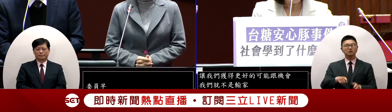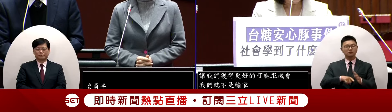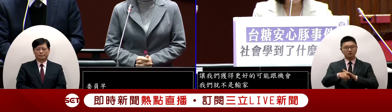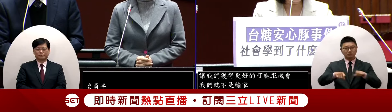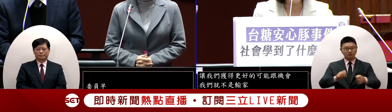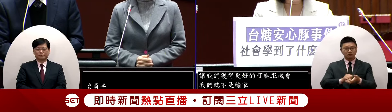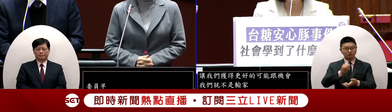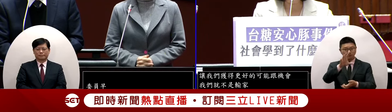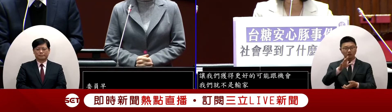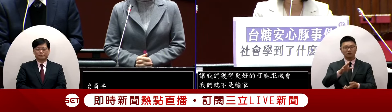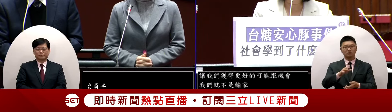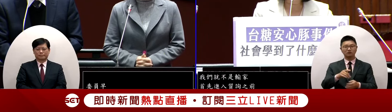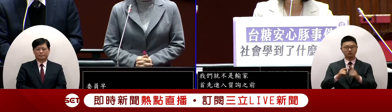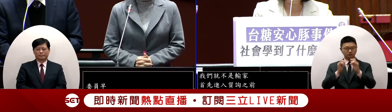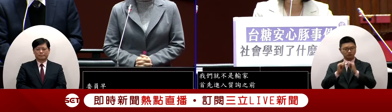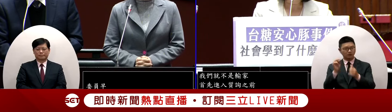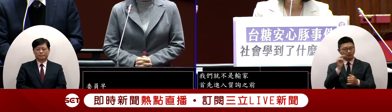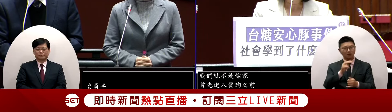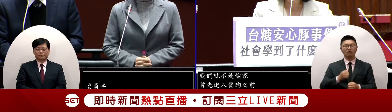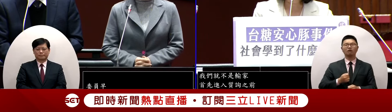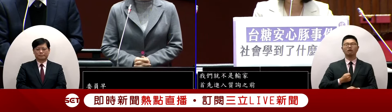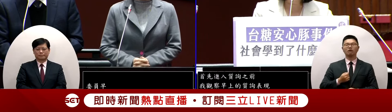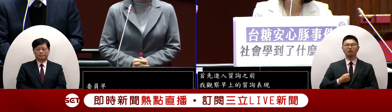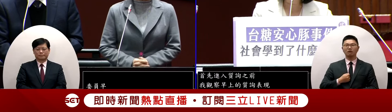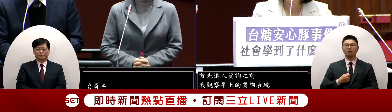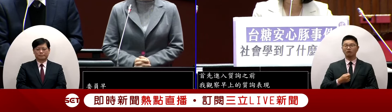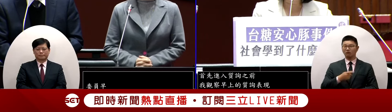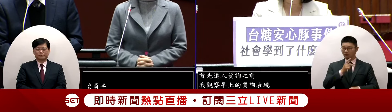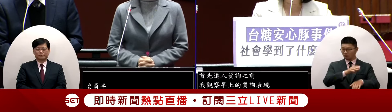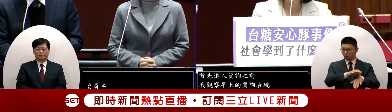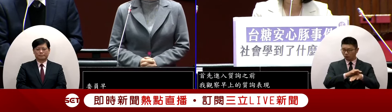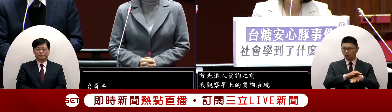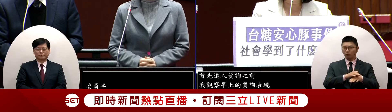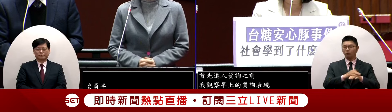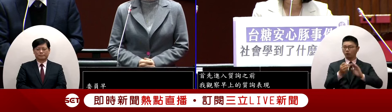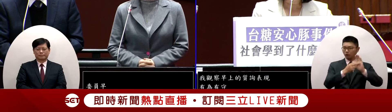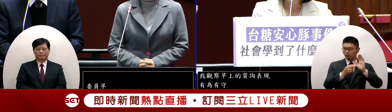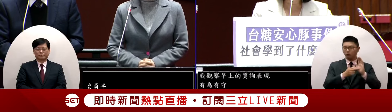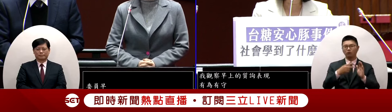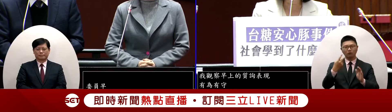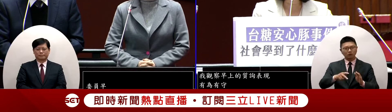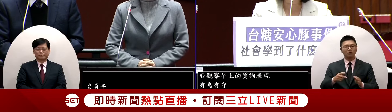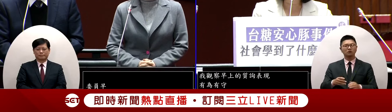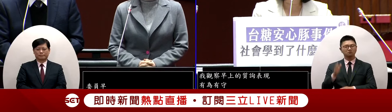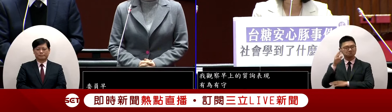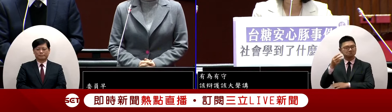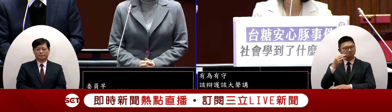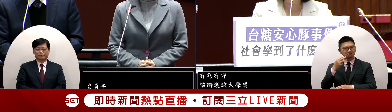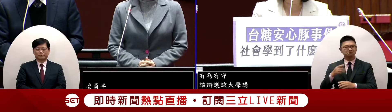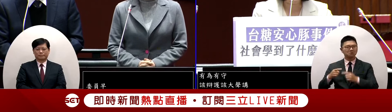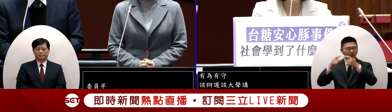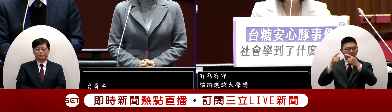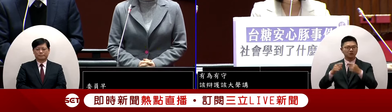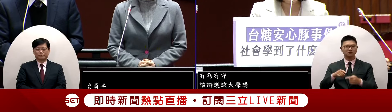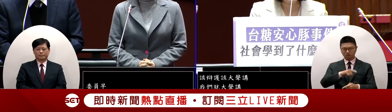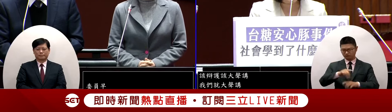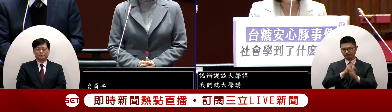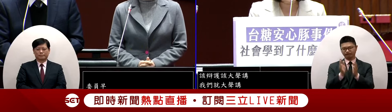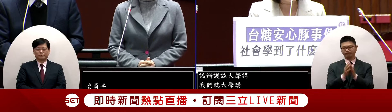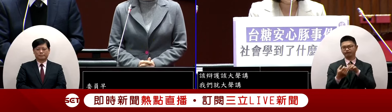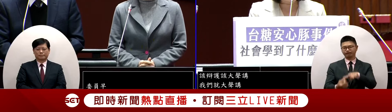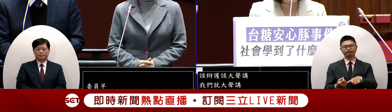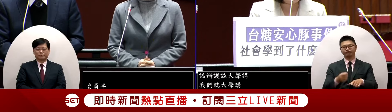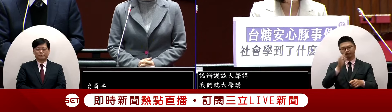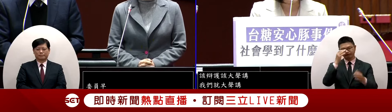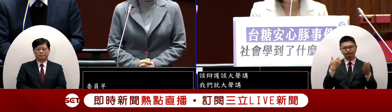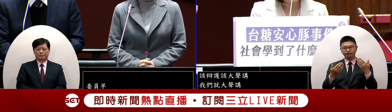到是谁在讲科学，又是谁在搞政治，都会一一的现行的。台湾的公民素养